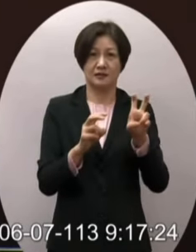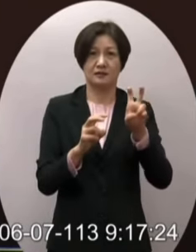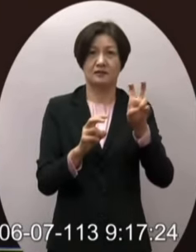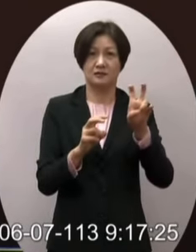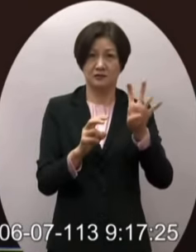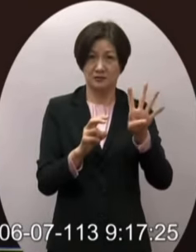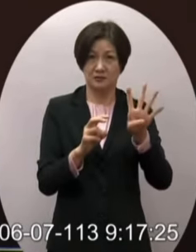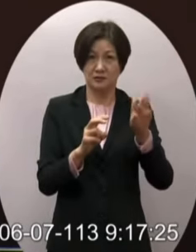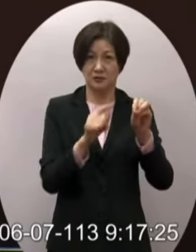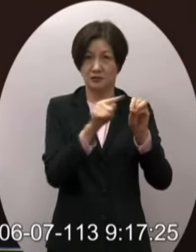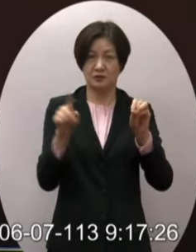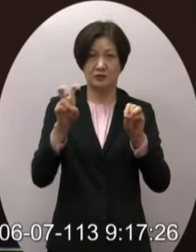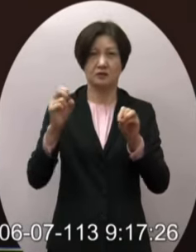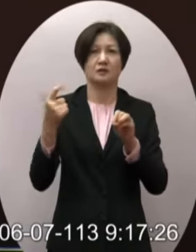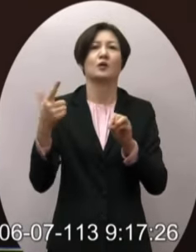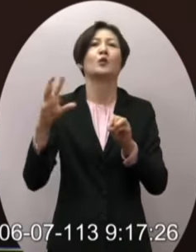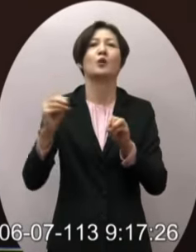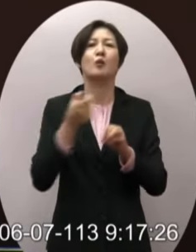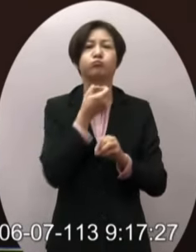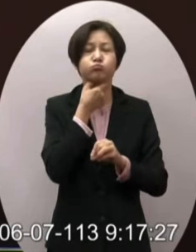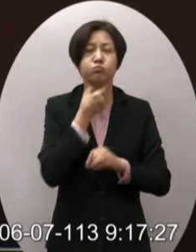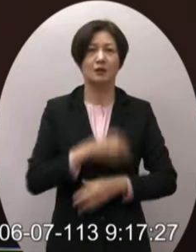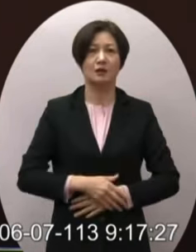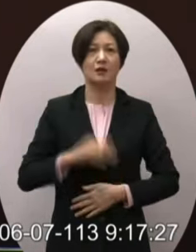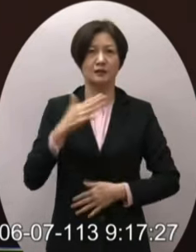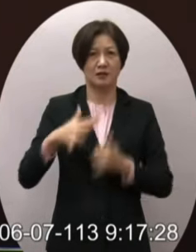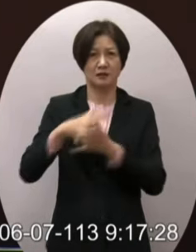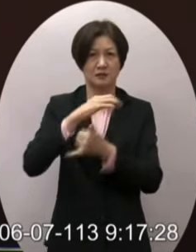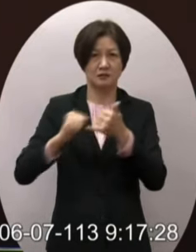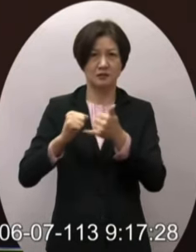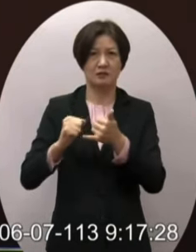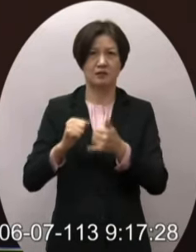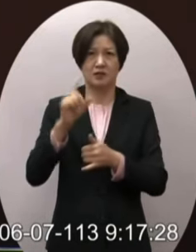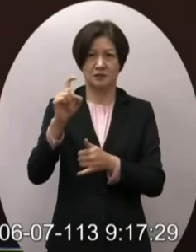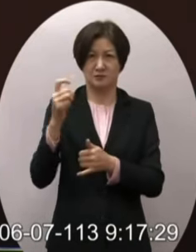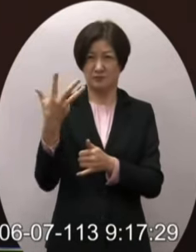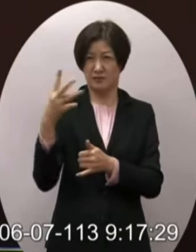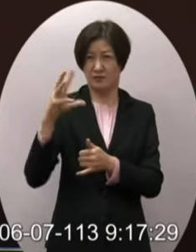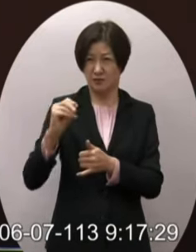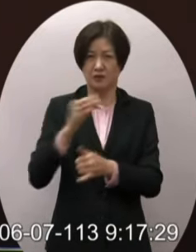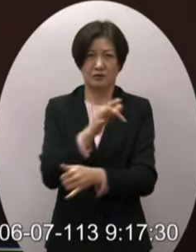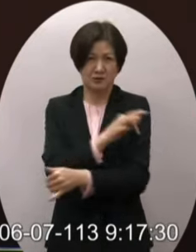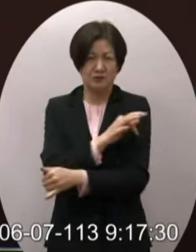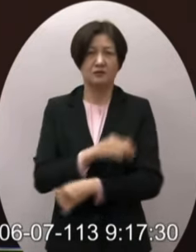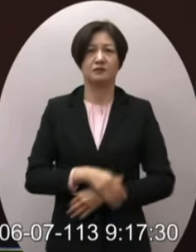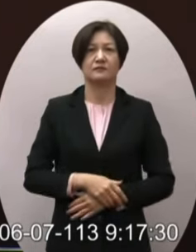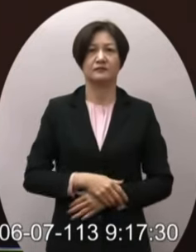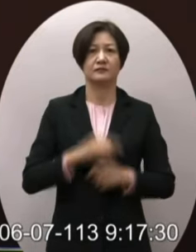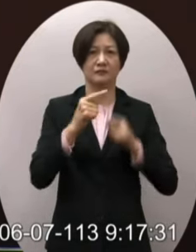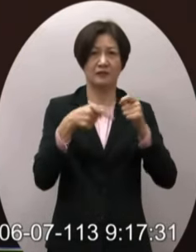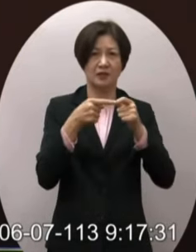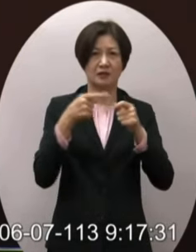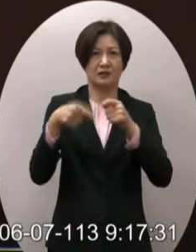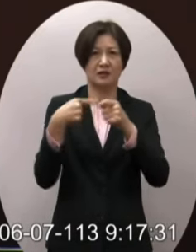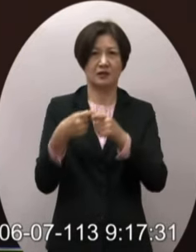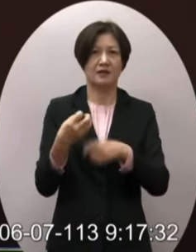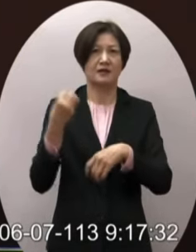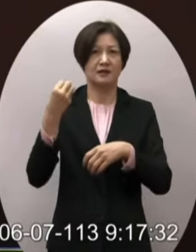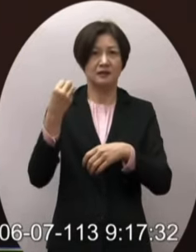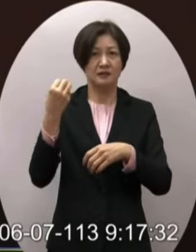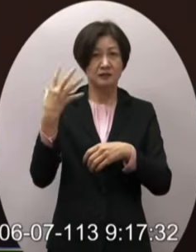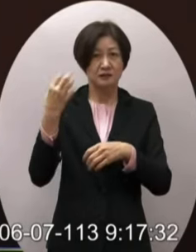24到26万，可是全国只有18万的护理师，一年净增加只